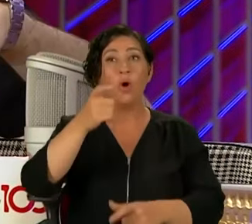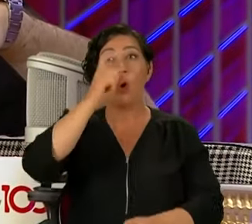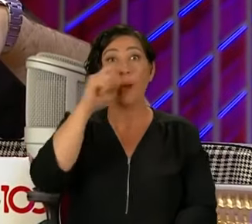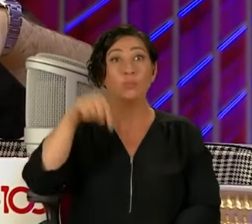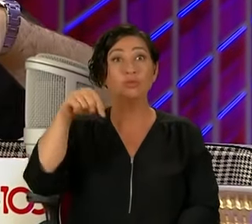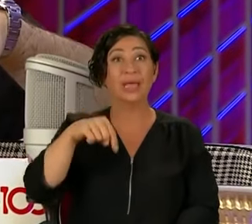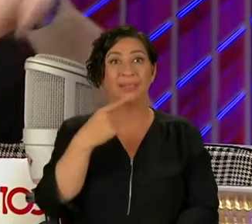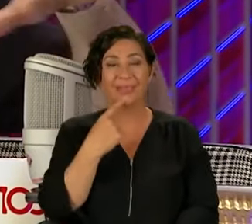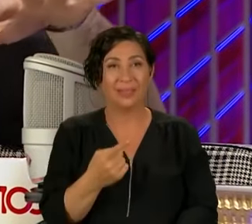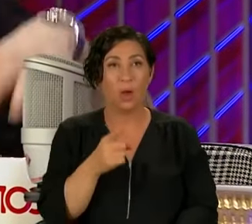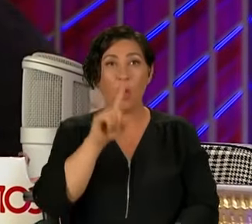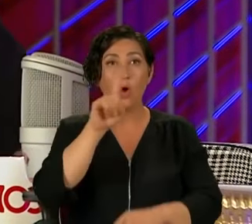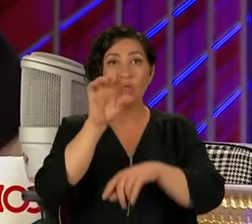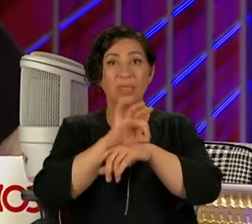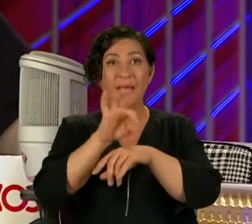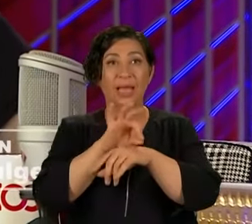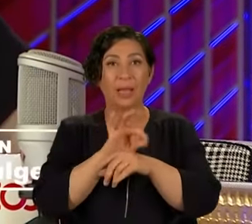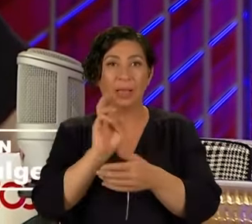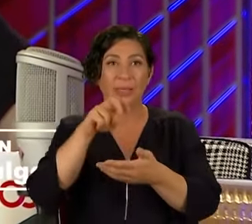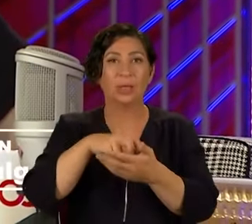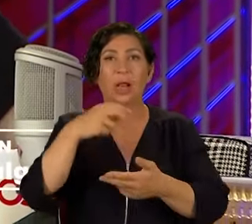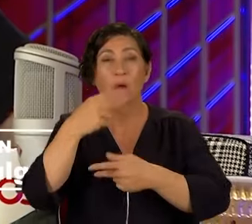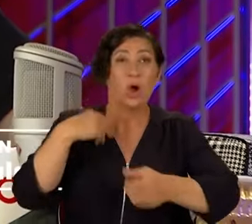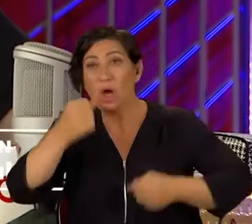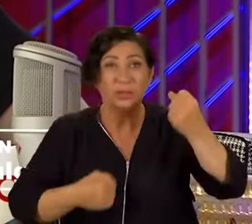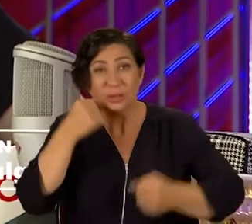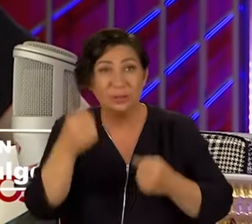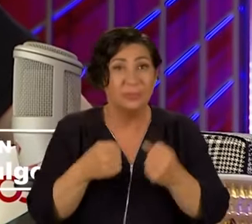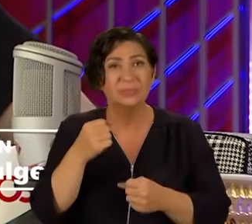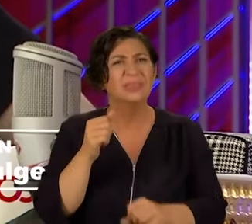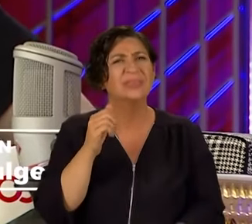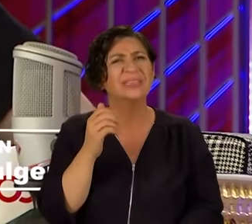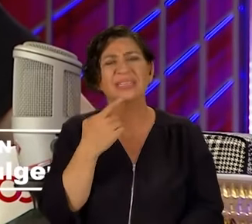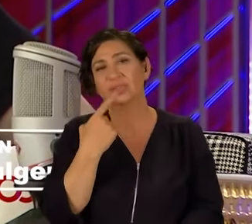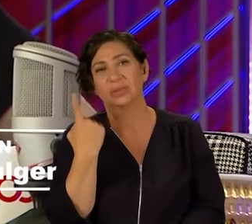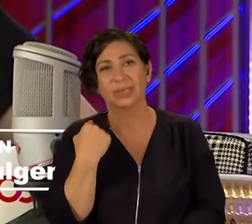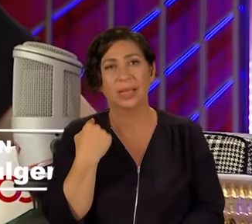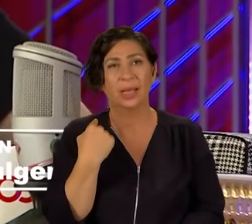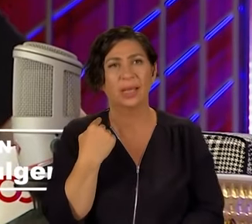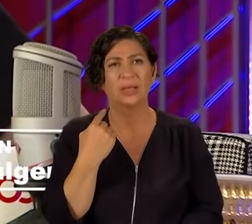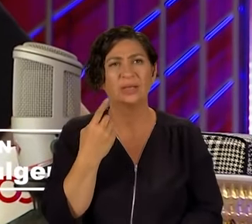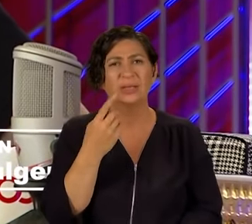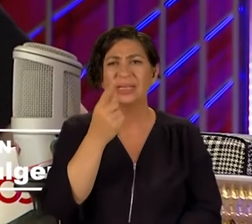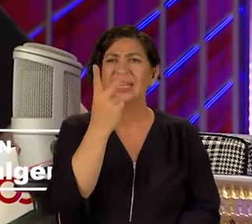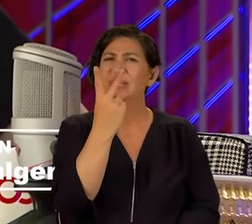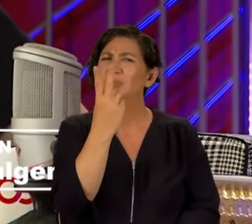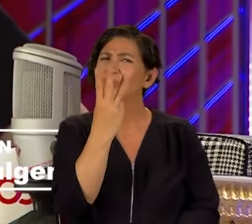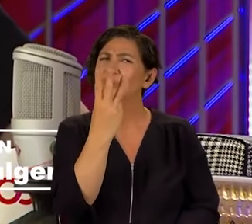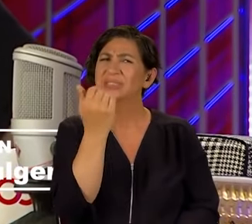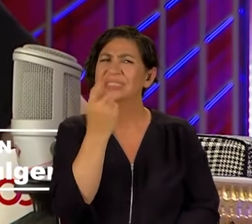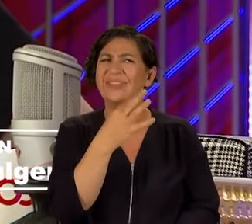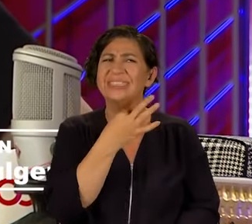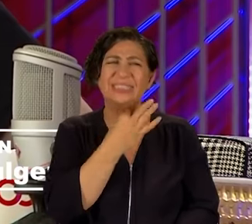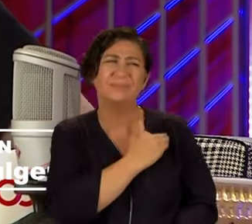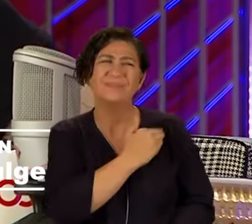Bayülgen buradaydı dediler. Bir 10 dakika falan çıkmıştım. Öyle miydim? Koştum, yetişir miyim acaba? Ne zamandı bu? Hangi sene? Geçen sene. Ya çok az, 2-3 kere bir